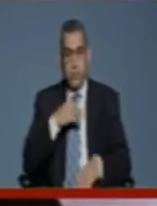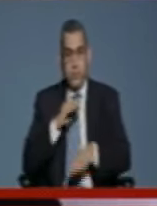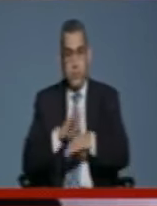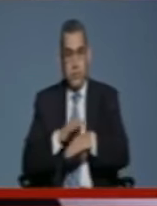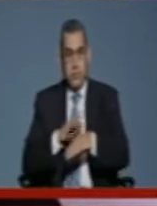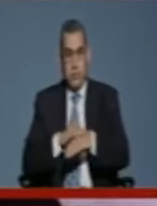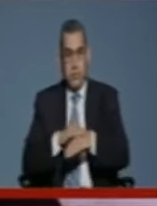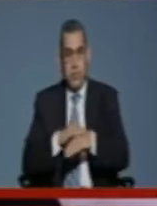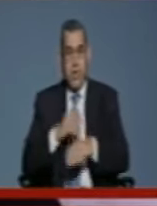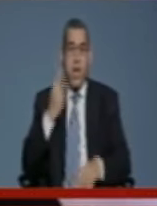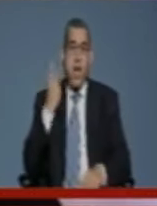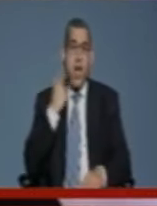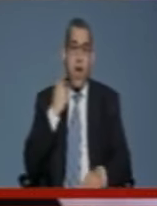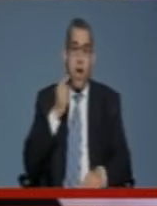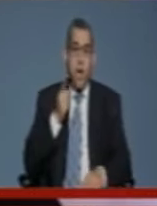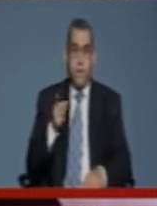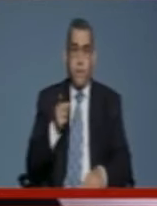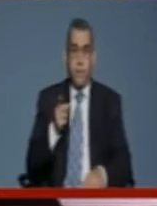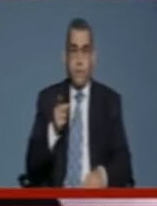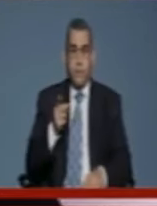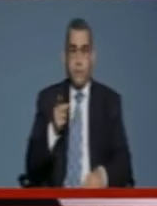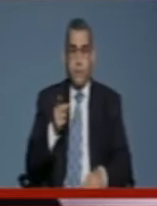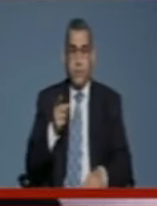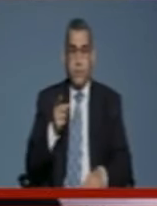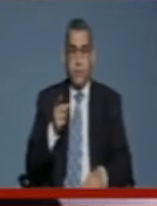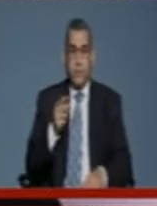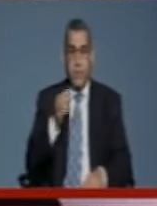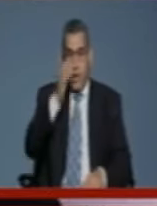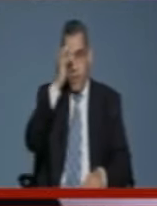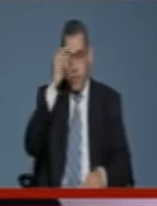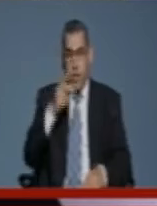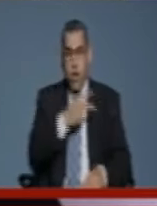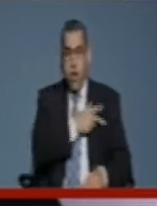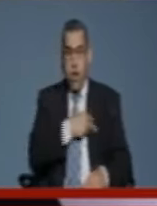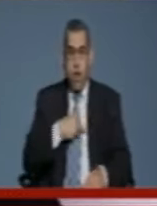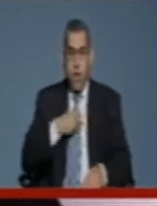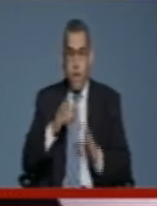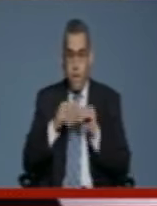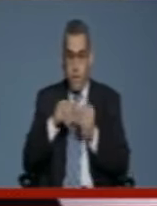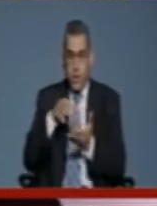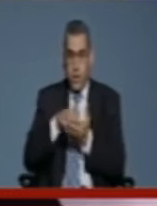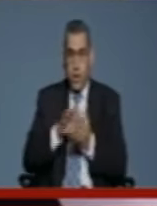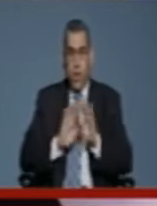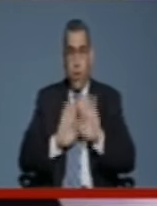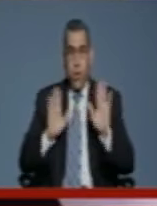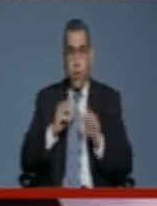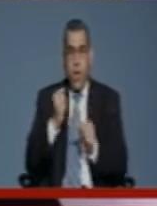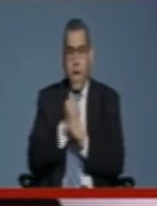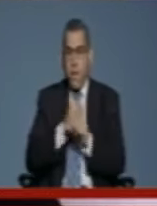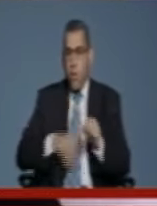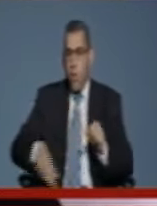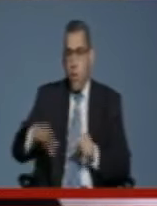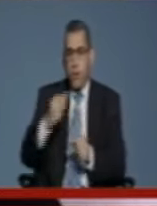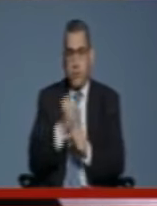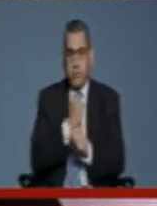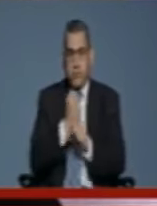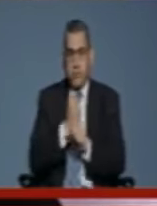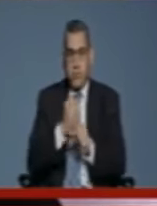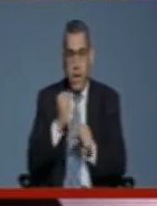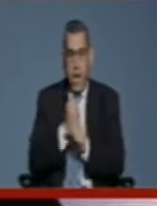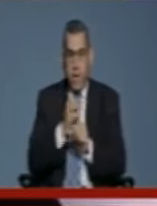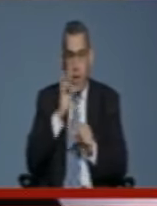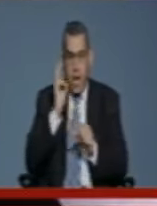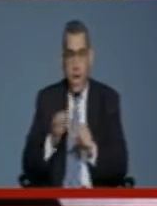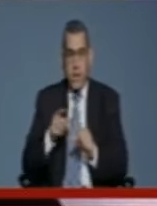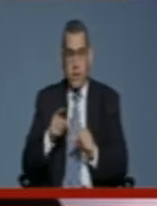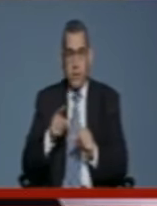الارقام ديت إذا ما كانتش الدولة المصرية بكل اللي فيها يعملوا على إن إحنا